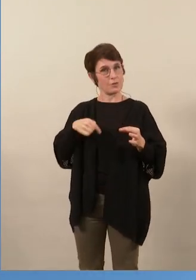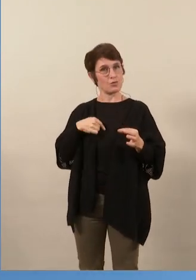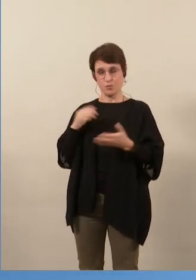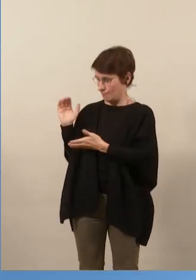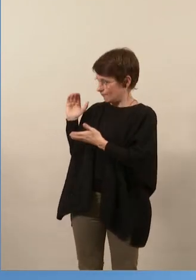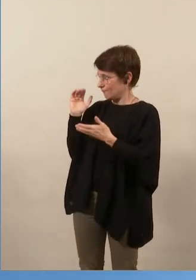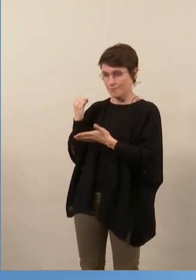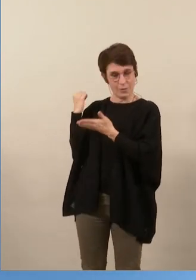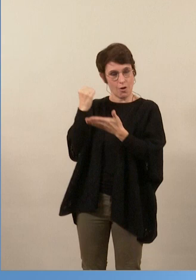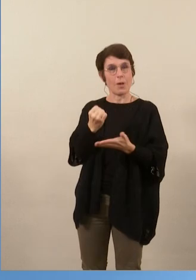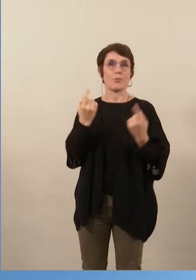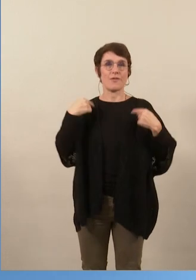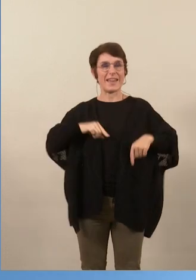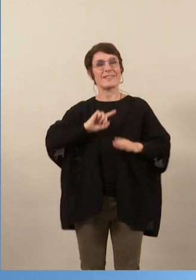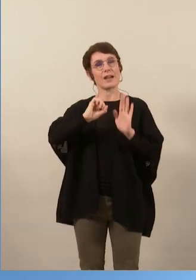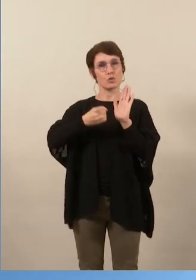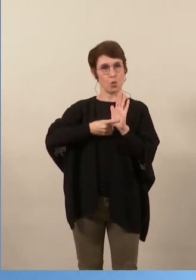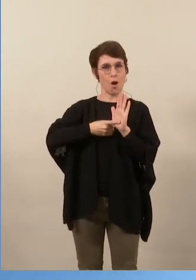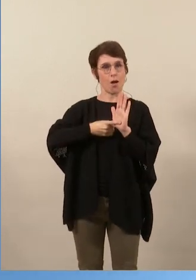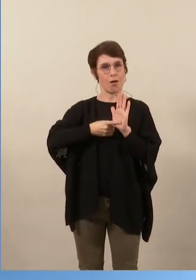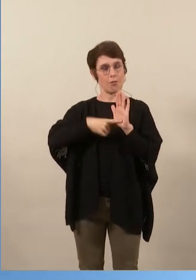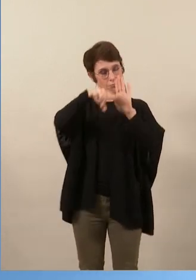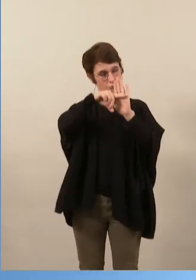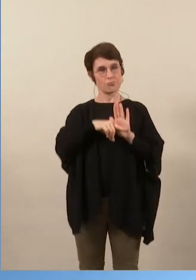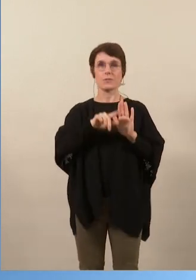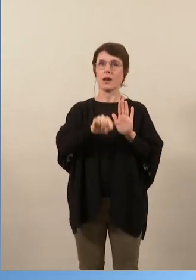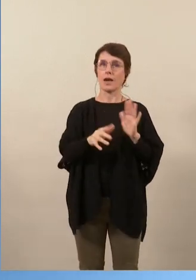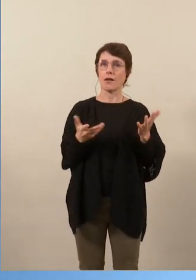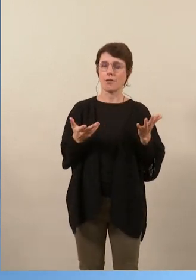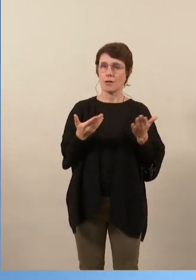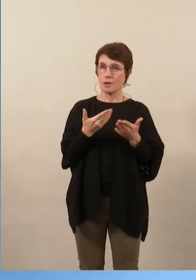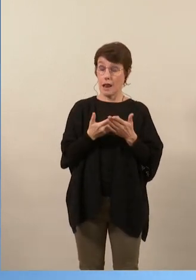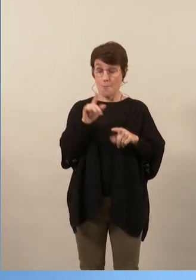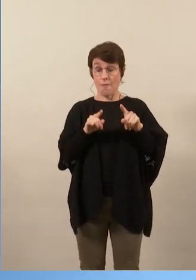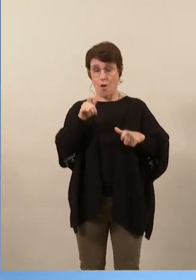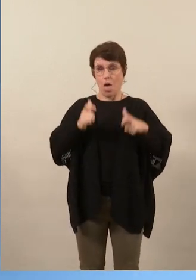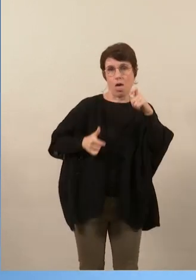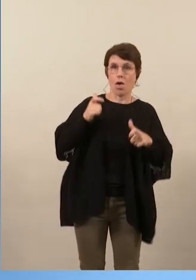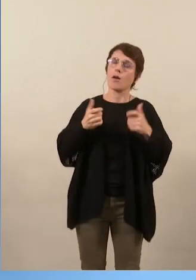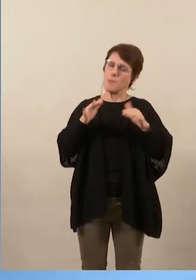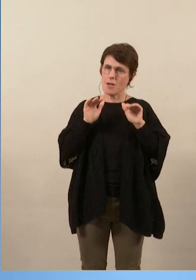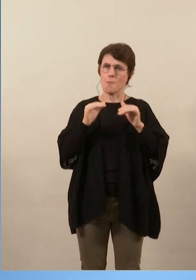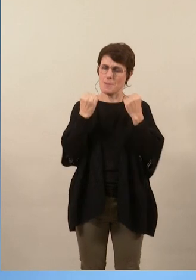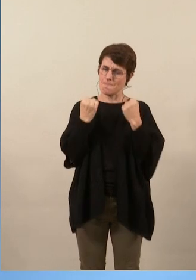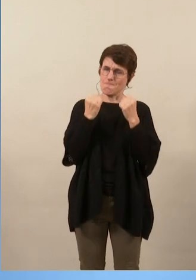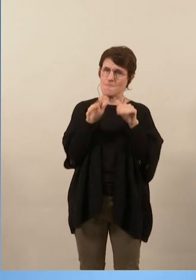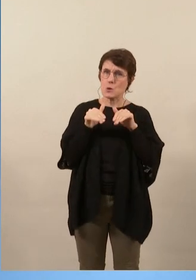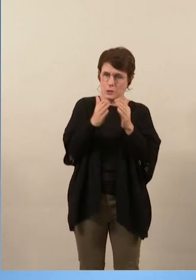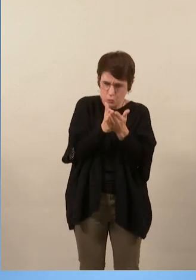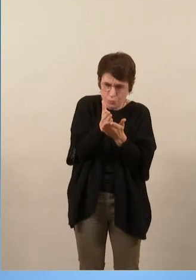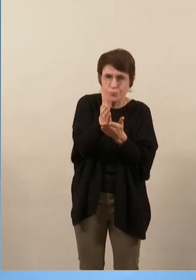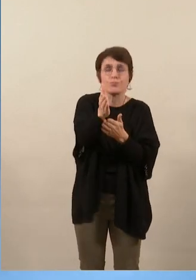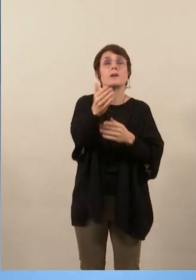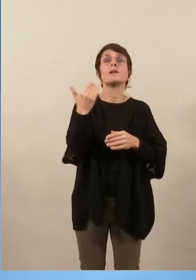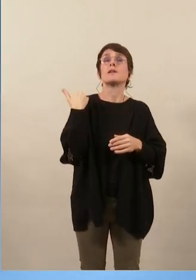cette droit État de droit bien qui nous semble parfois fragilisé perdure encore et le Conseil d'État encore